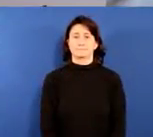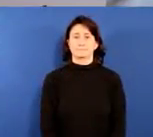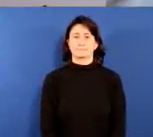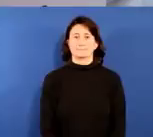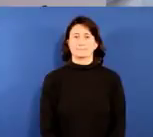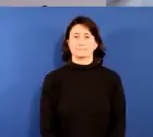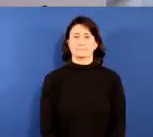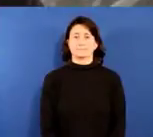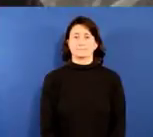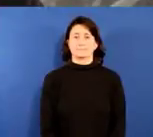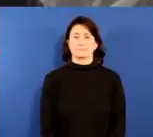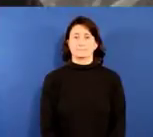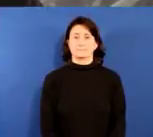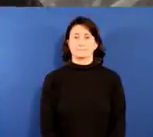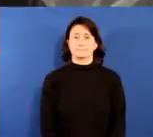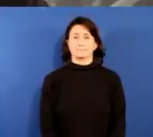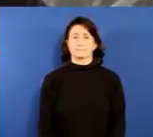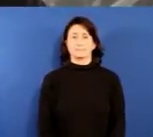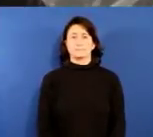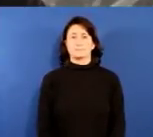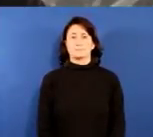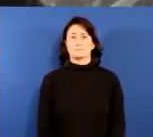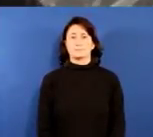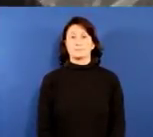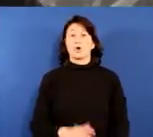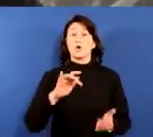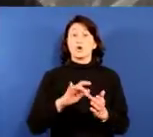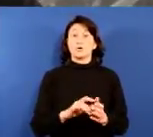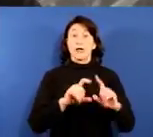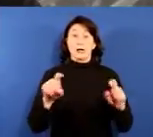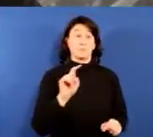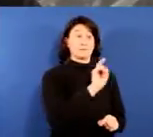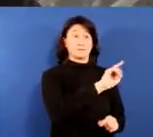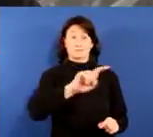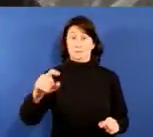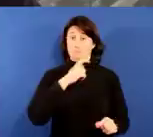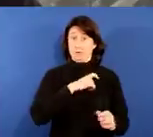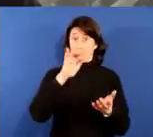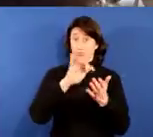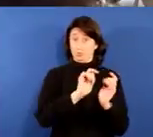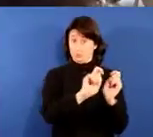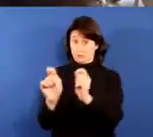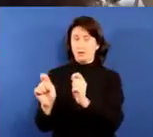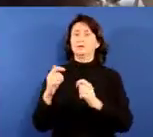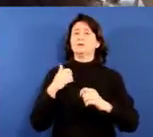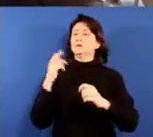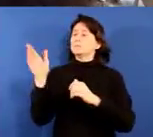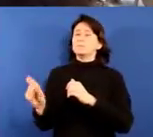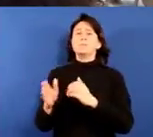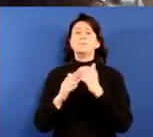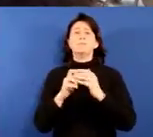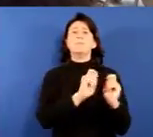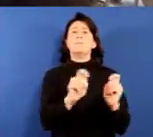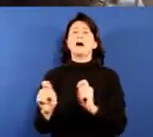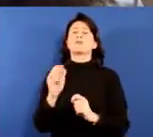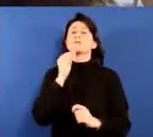hori dela eta proiektuaren zuzendari Koldo Izusik argitalpenaren azken urteotako memoria eta ibilbidea aurkeztu ditu. Aurkezpena